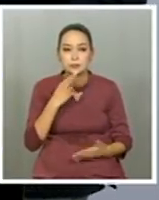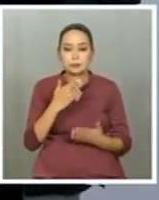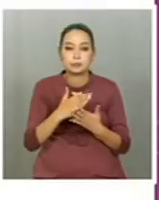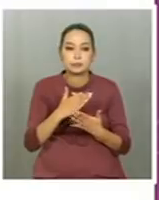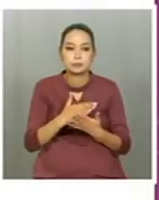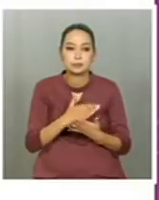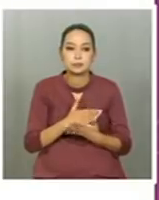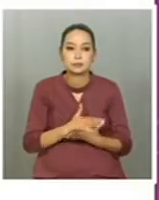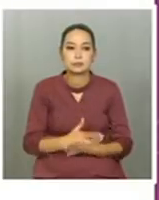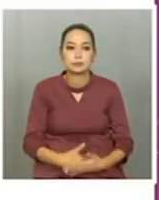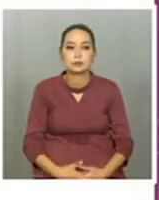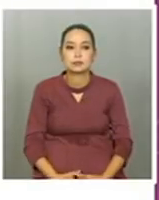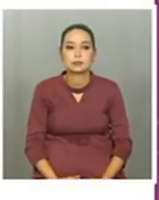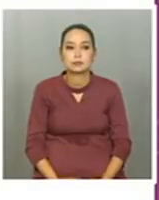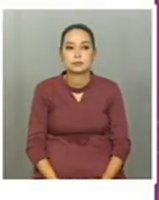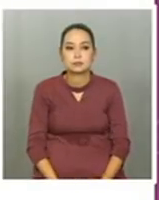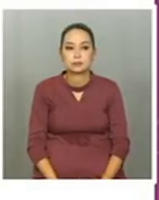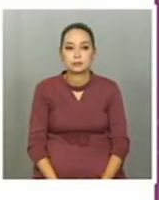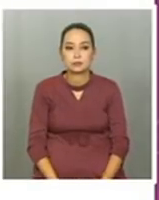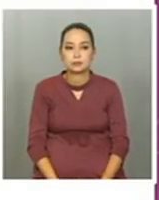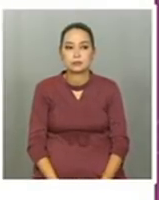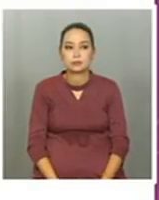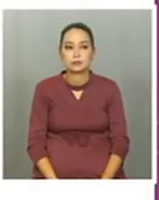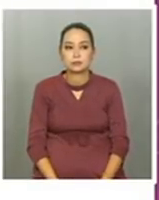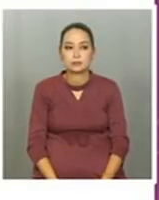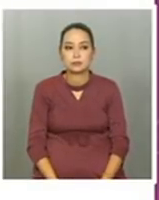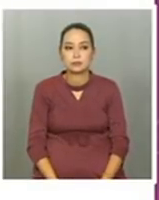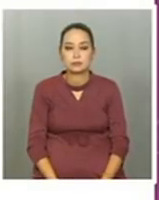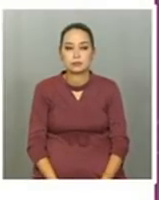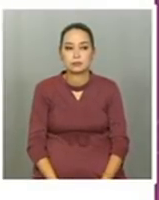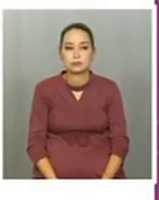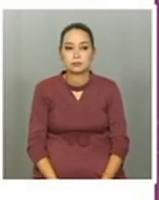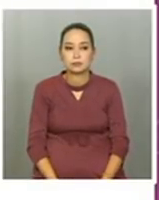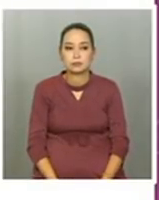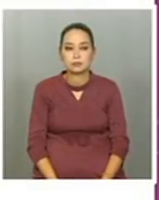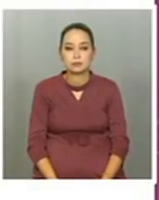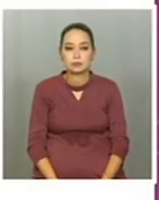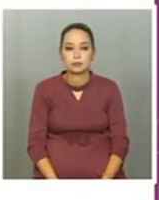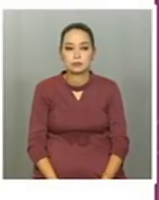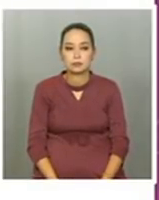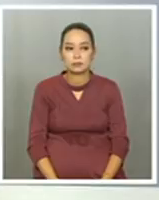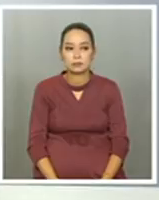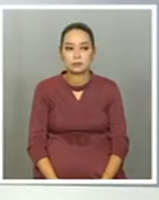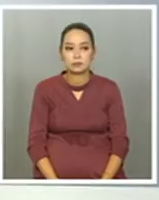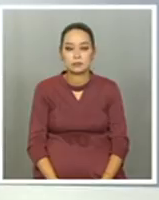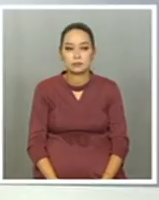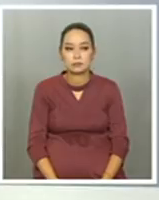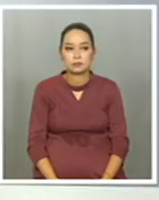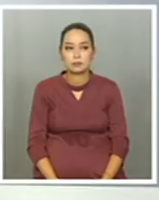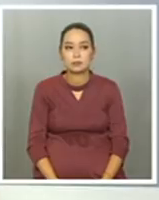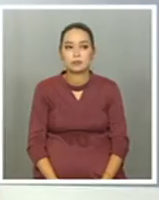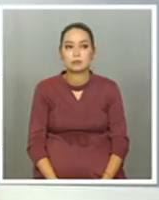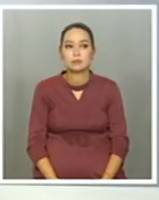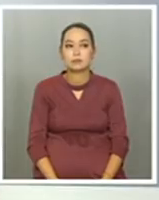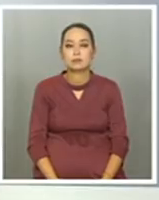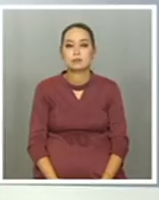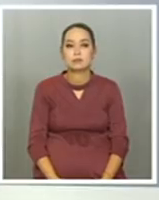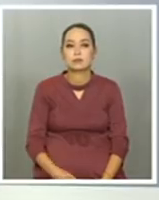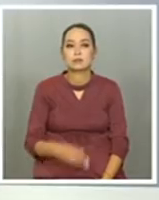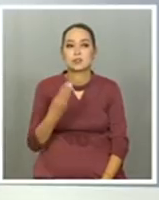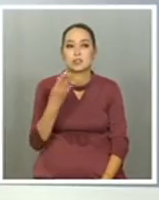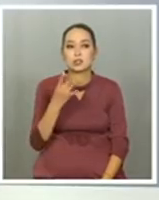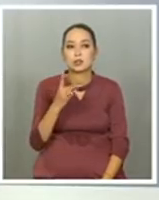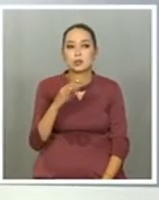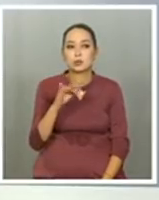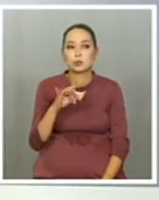орналасқан, Қиынгеріш Шығыс Қазақстан облысында орналасқан ескерткіштердің бірі. Бұл жерде біз сіздерге Шыңтүрген